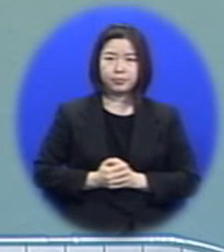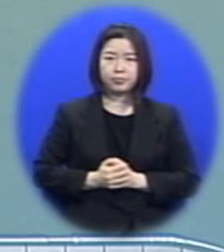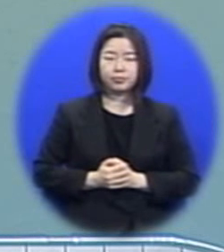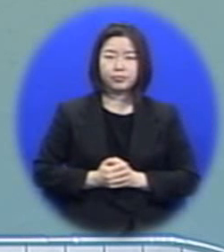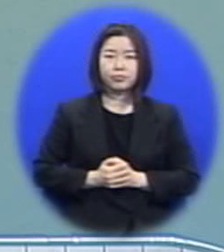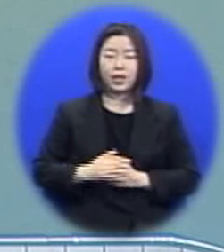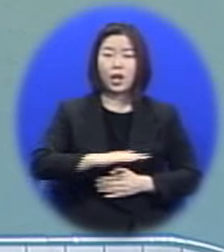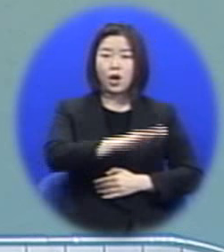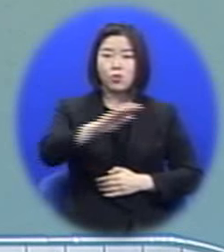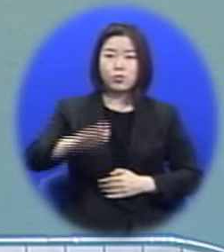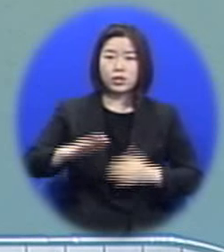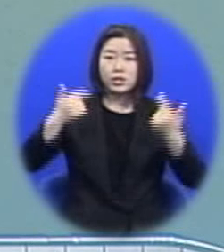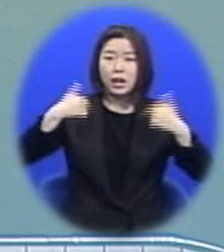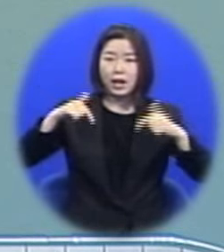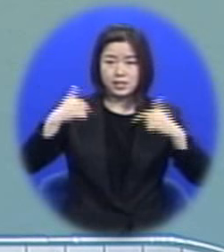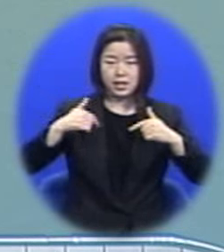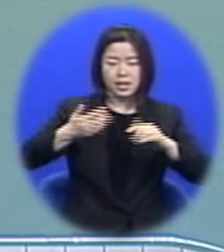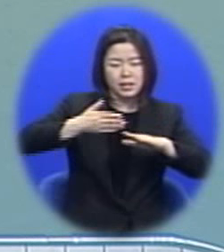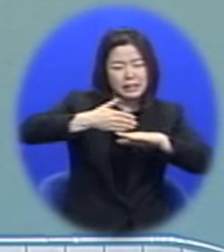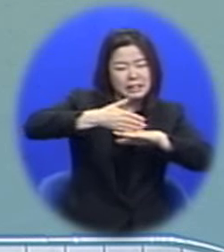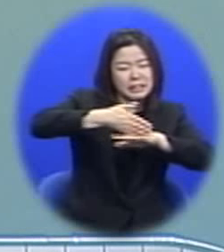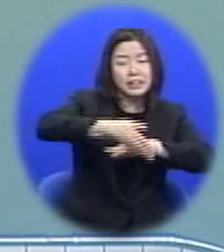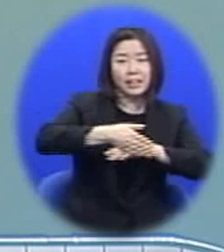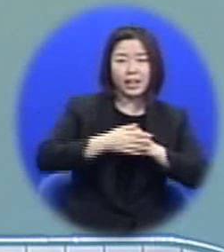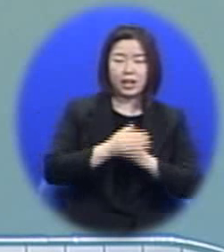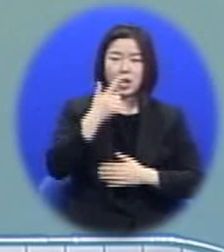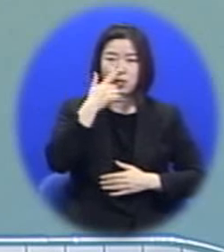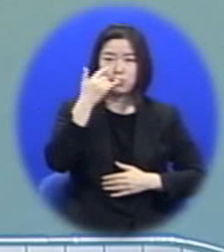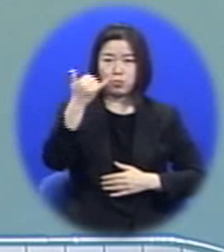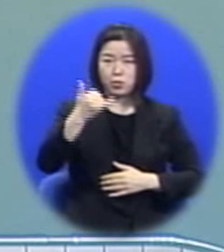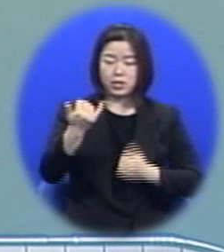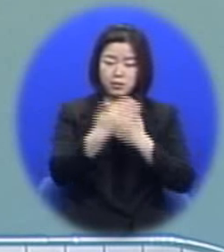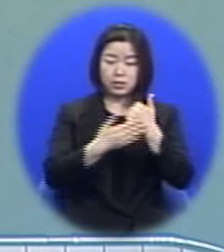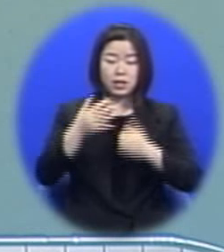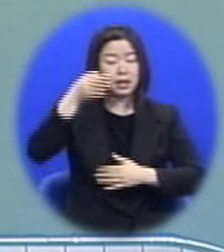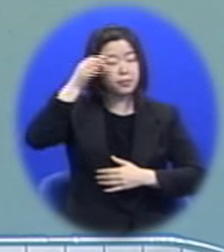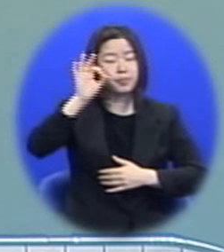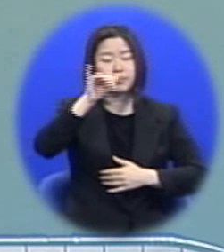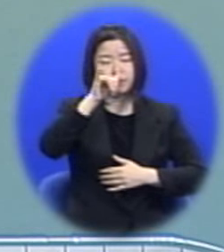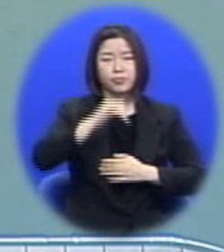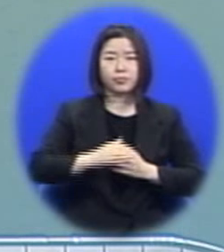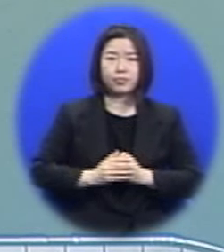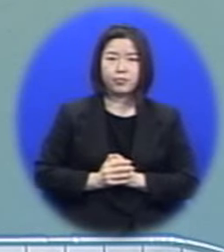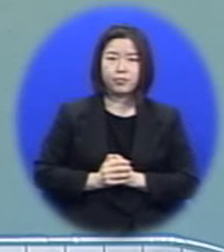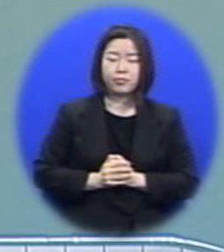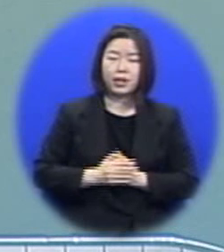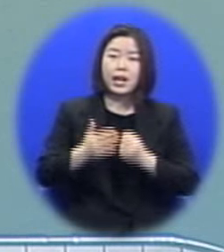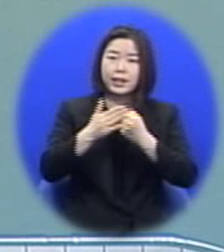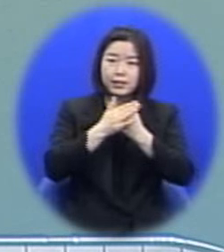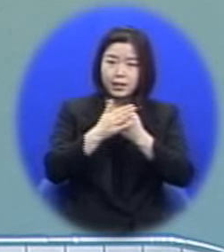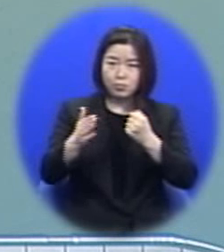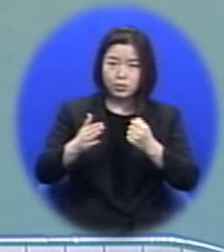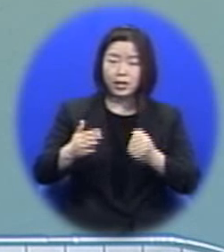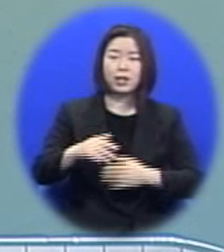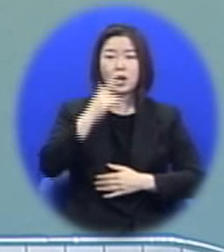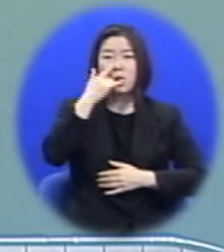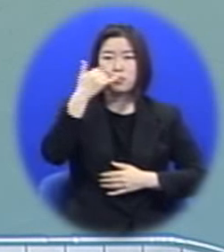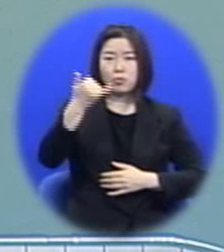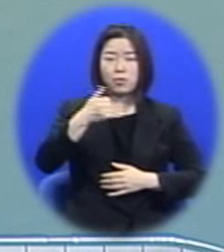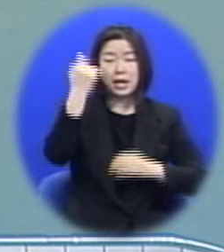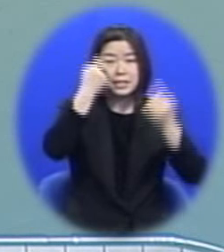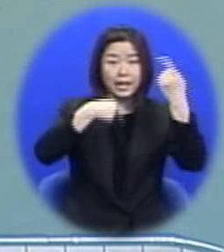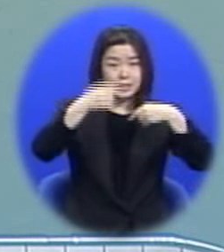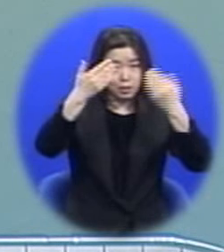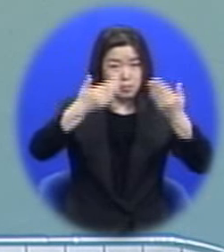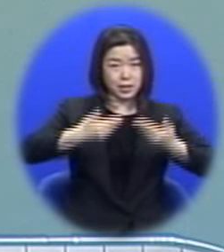거잖아요. 우리는 항상 늦게서야 부모님의 은혜를 깨닫습니다. 그래서 부모에게